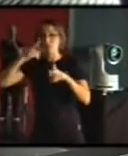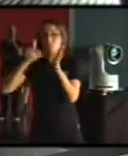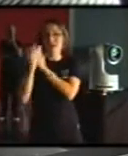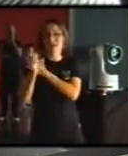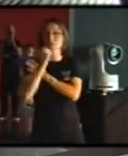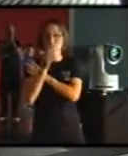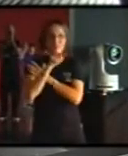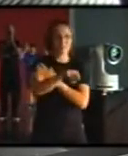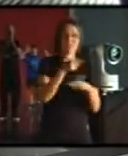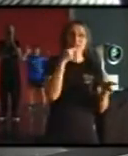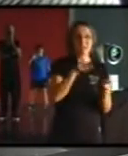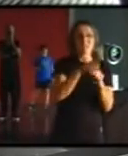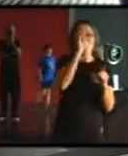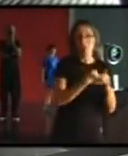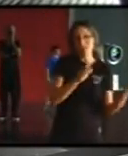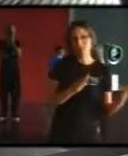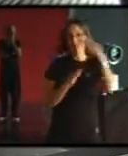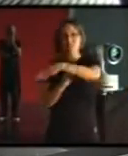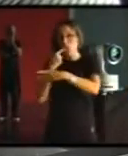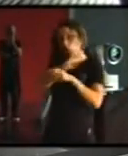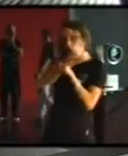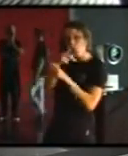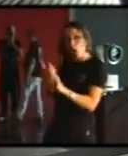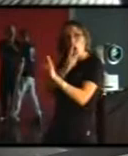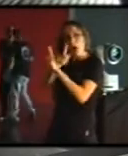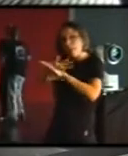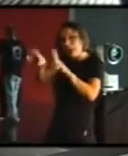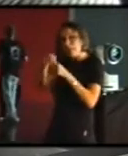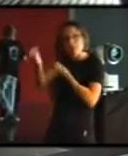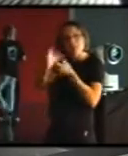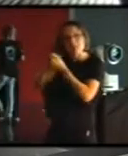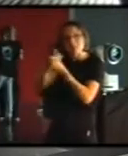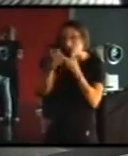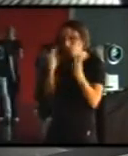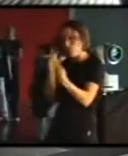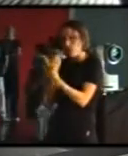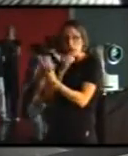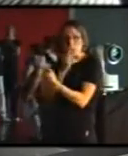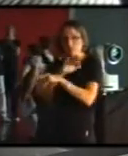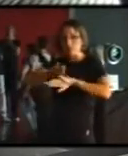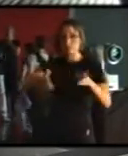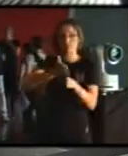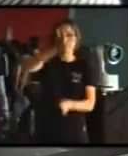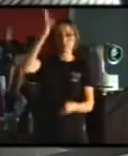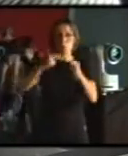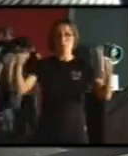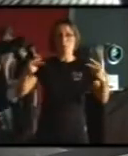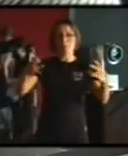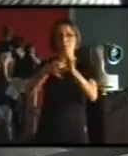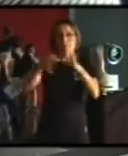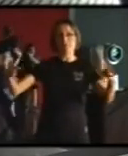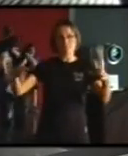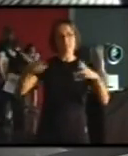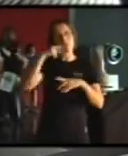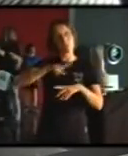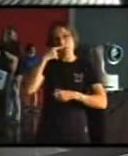avait le droit de venir visiter les amis et la famille. Donc blocage total entre les deux villes, très très douloureux bien sûr pour tous ceux